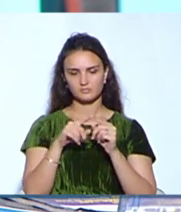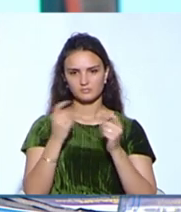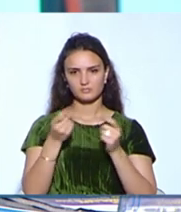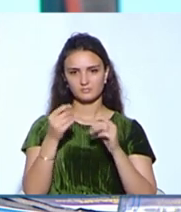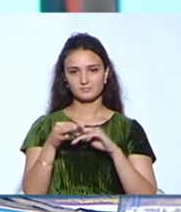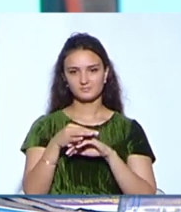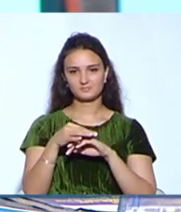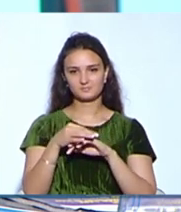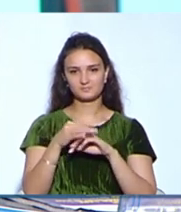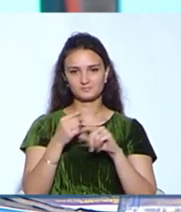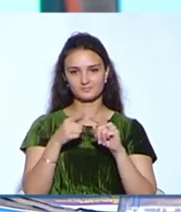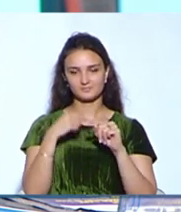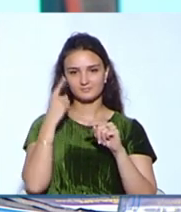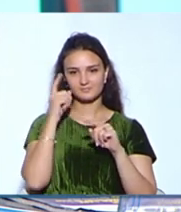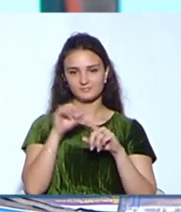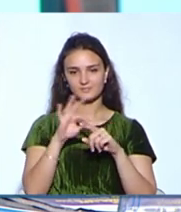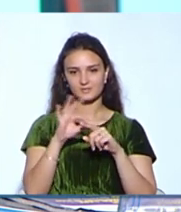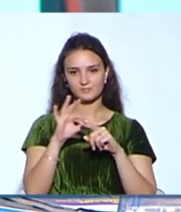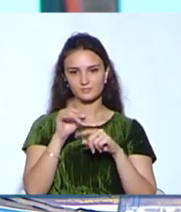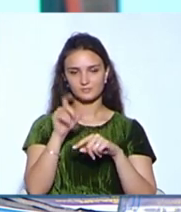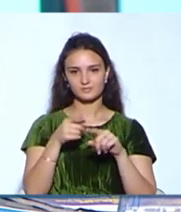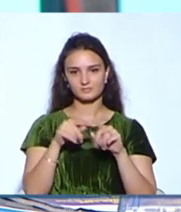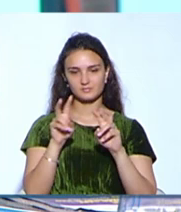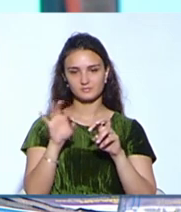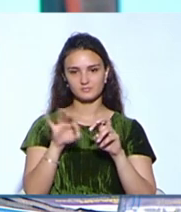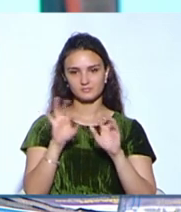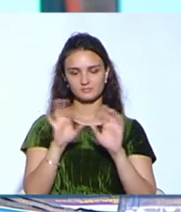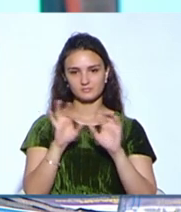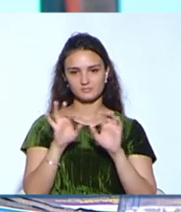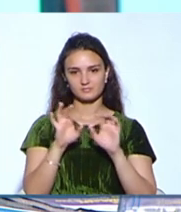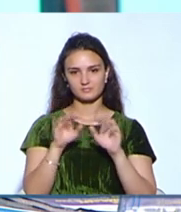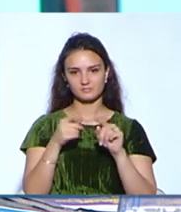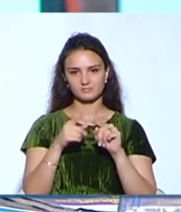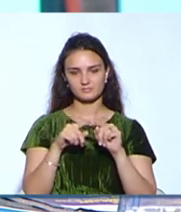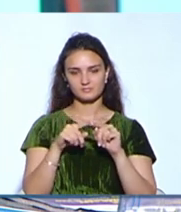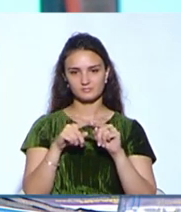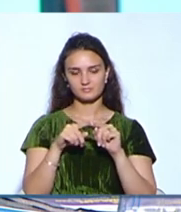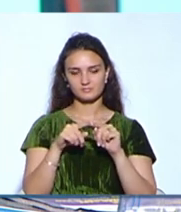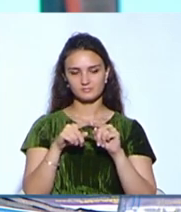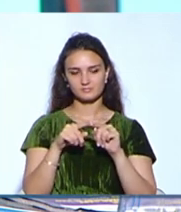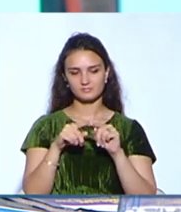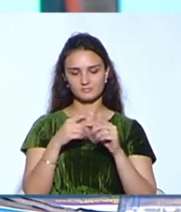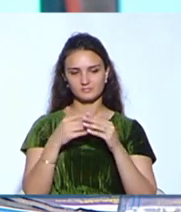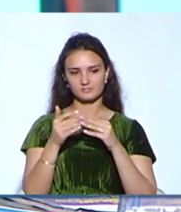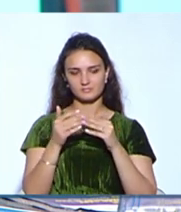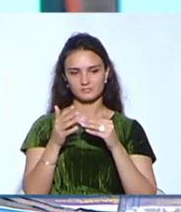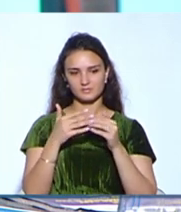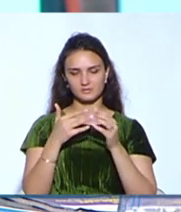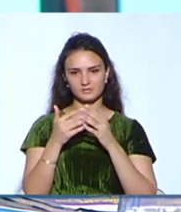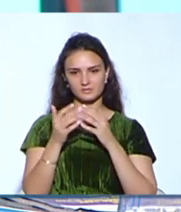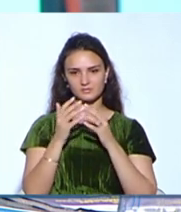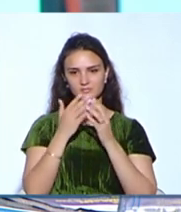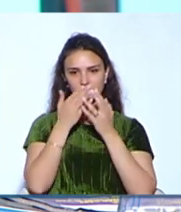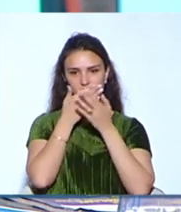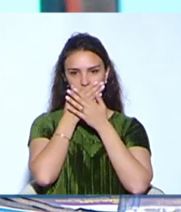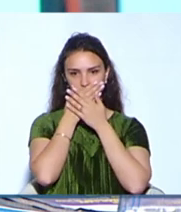დაქორწინდეს, და მე მგონი ეს უფრო ნევროზულია და ამ თემაზე ლაპარაკიც არ უნდა, რომ ხელს იფარებს თითებს